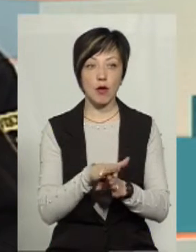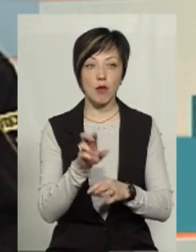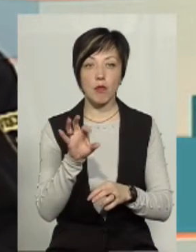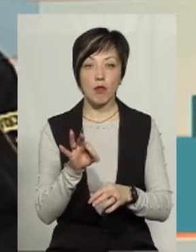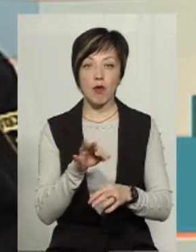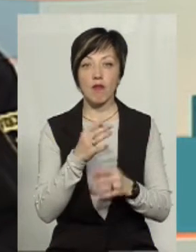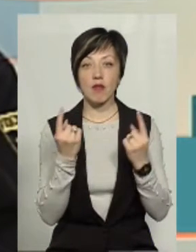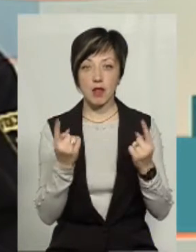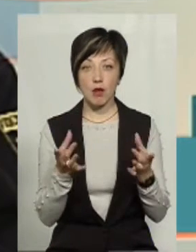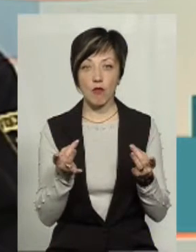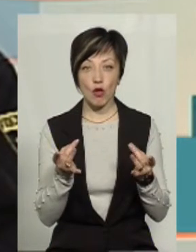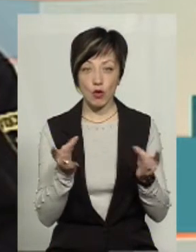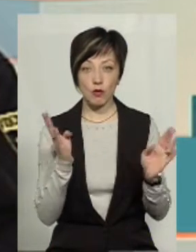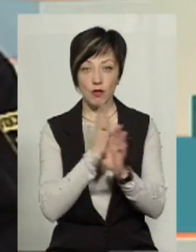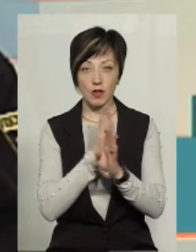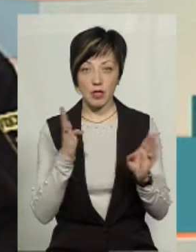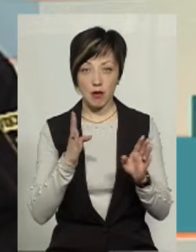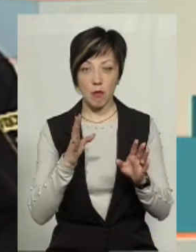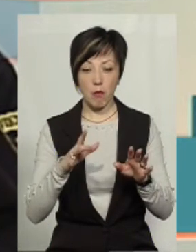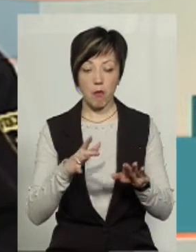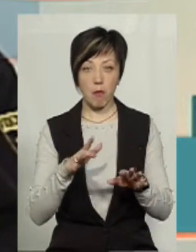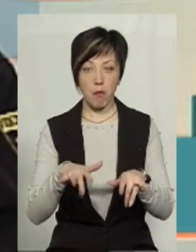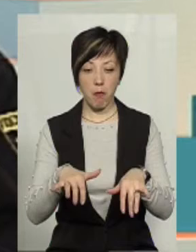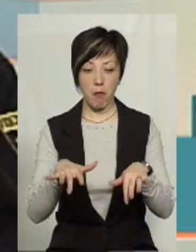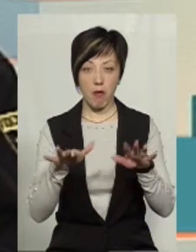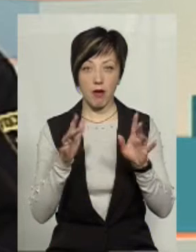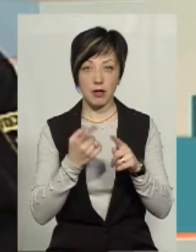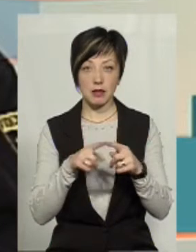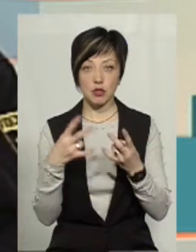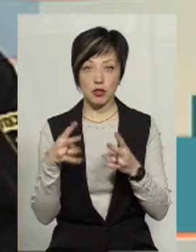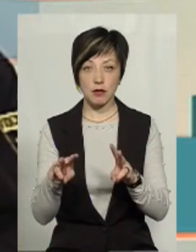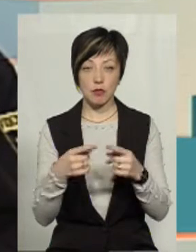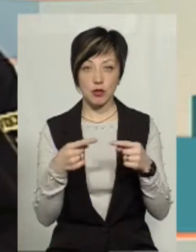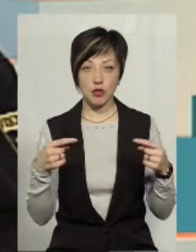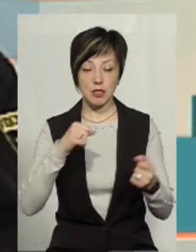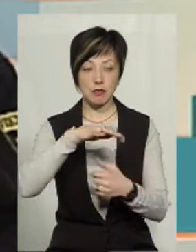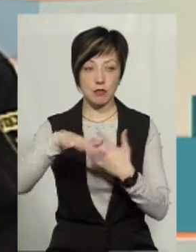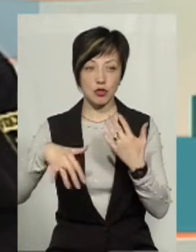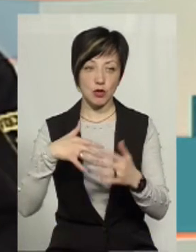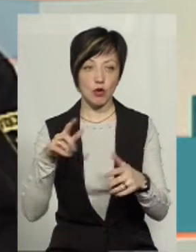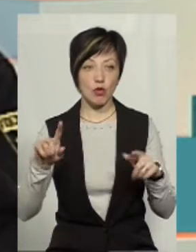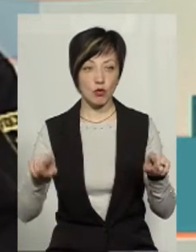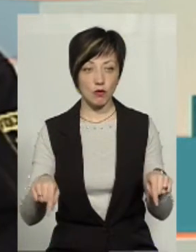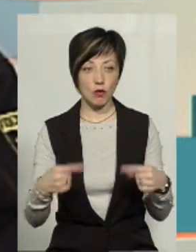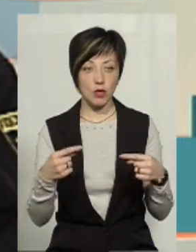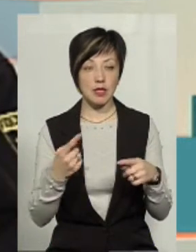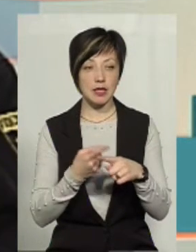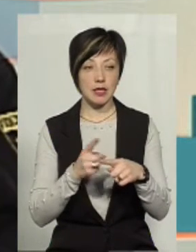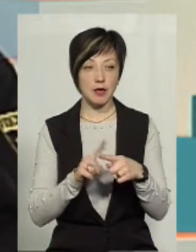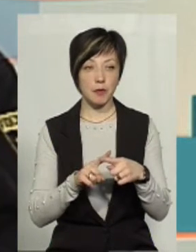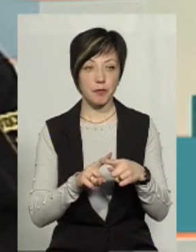відбувається? Бо велика вологість в повітрі, і водяна пара з оцими шкідливими речовинами змішується і утворюються